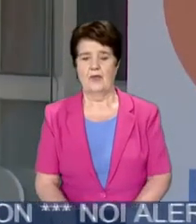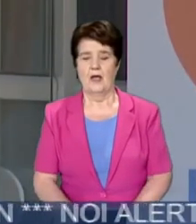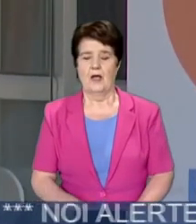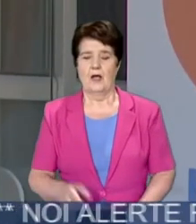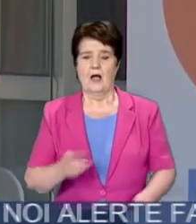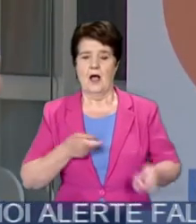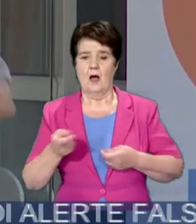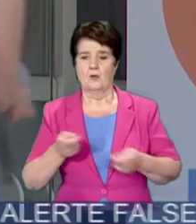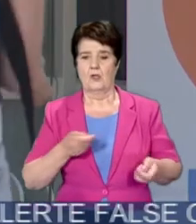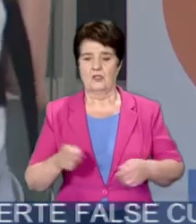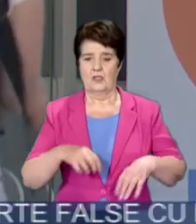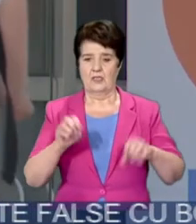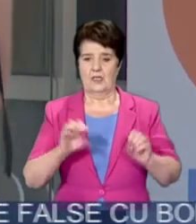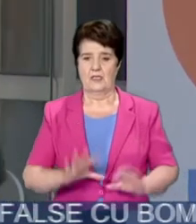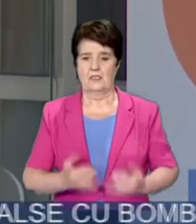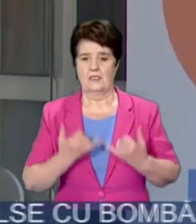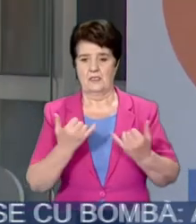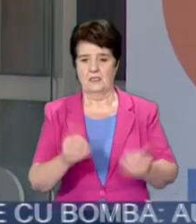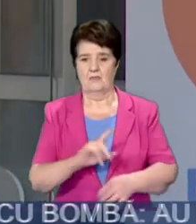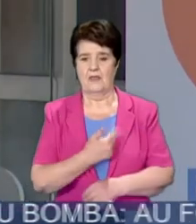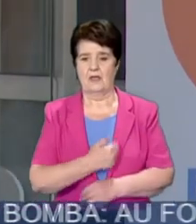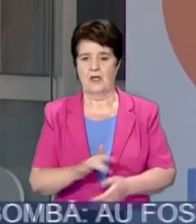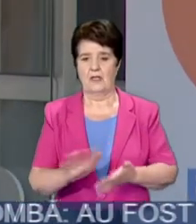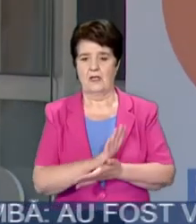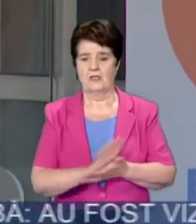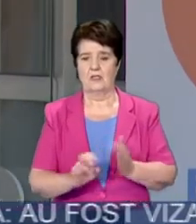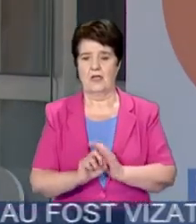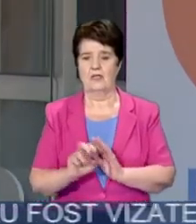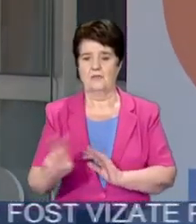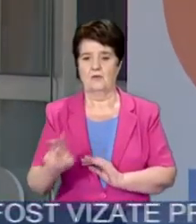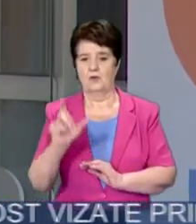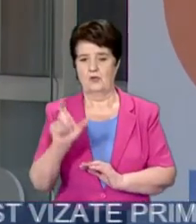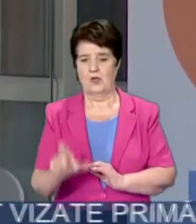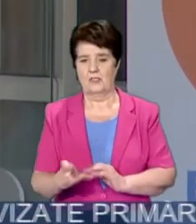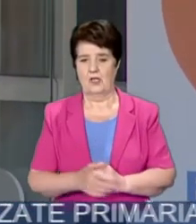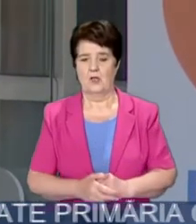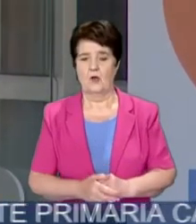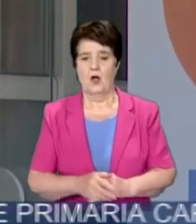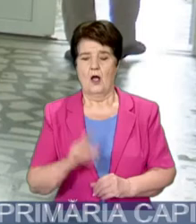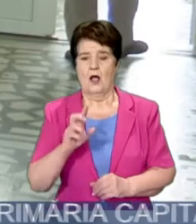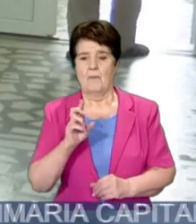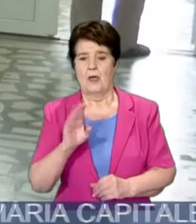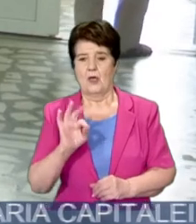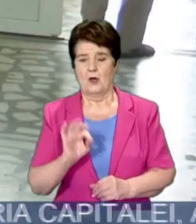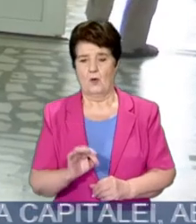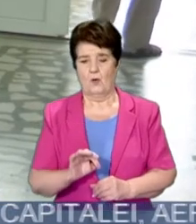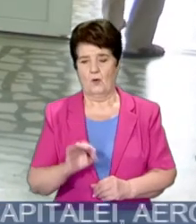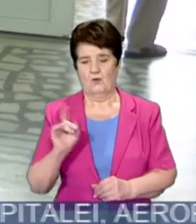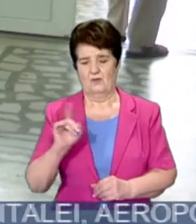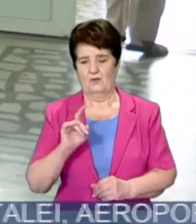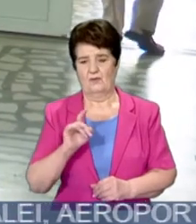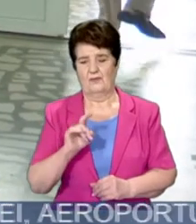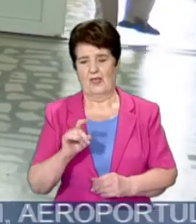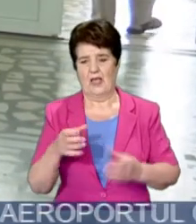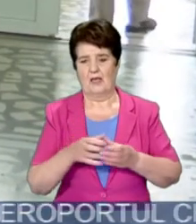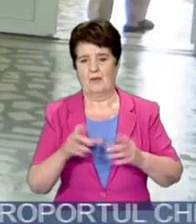ce autoritățile au decis să ofere asistență medicală gratuită refugiaților, o echipă de experți și bioingineri japonezi au venit la Chișinău pentru